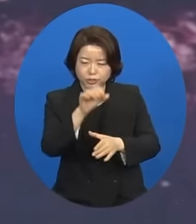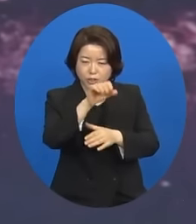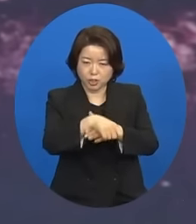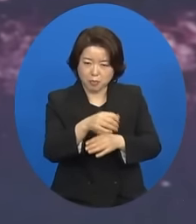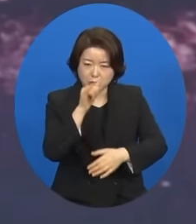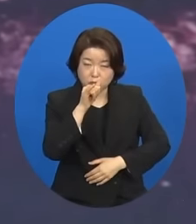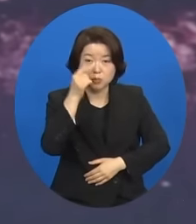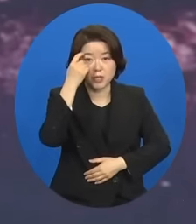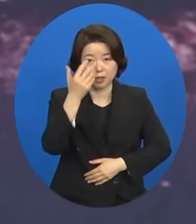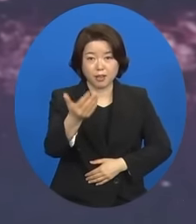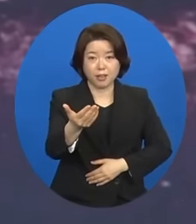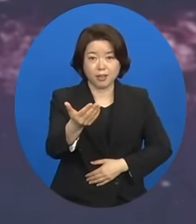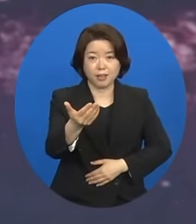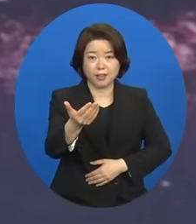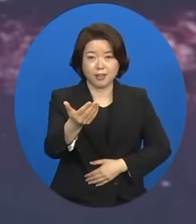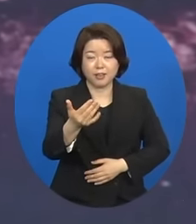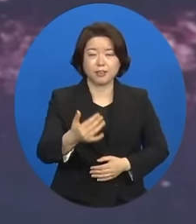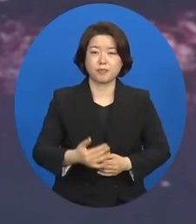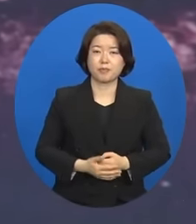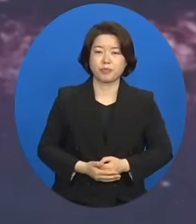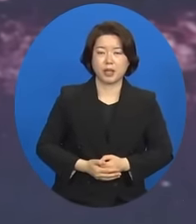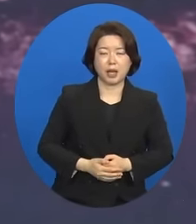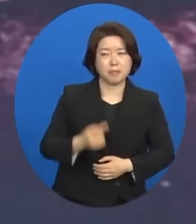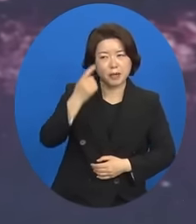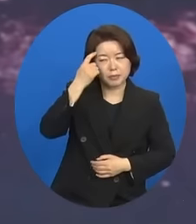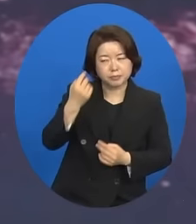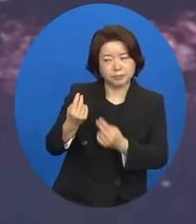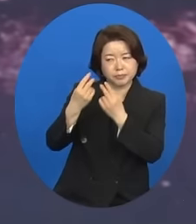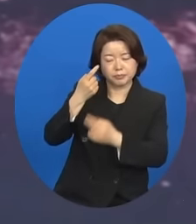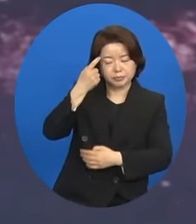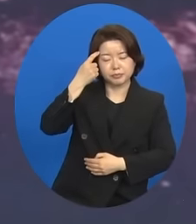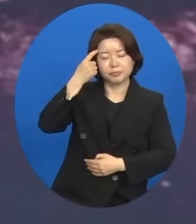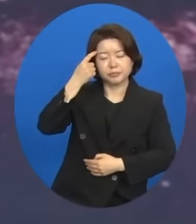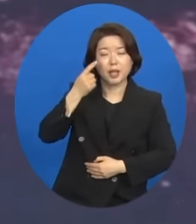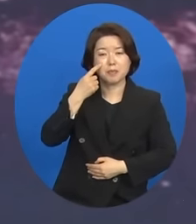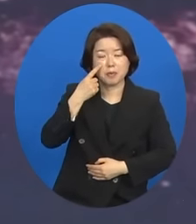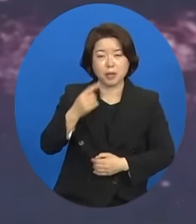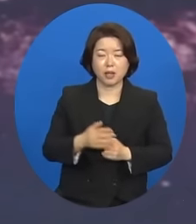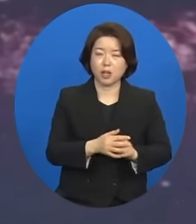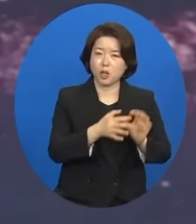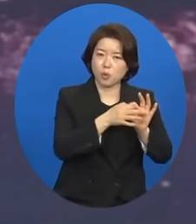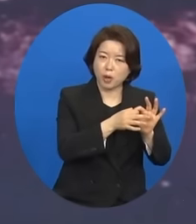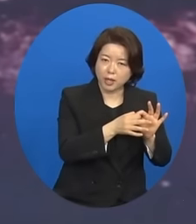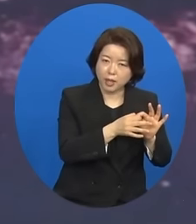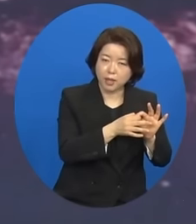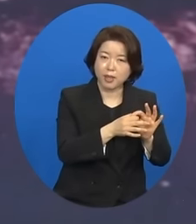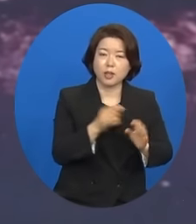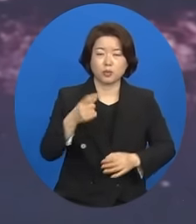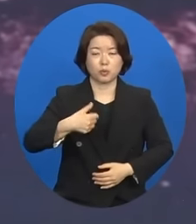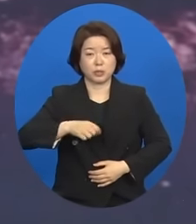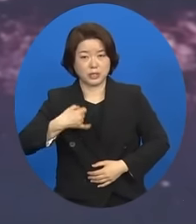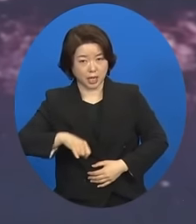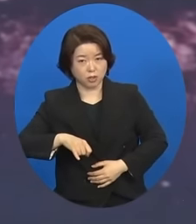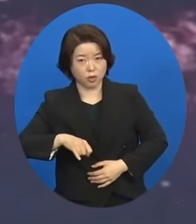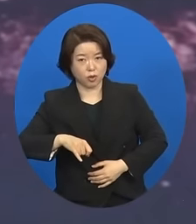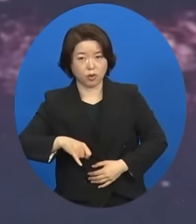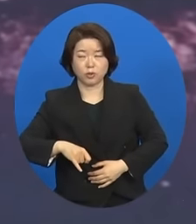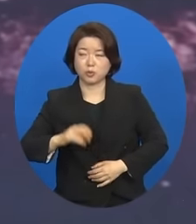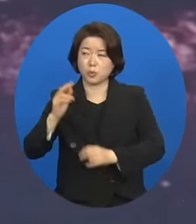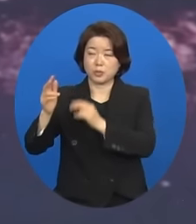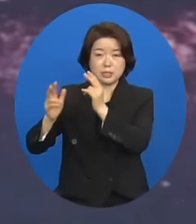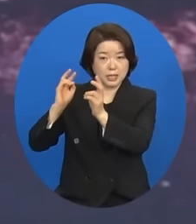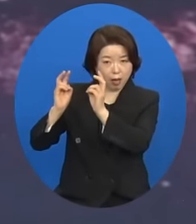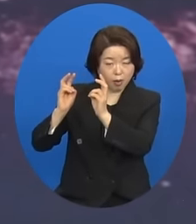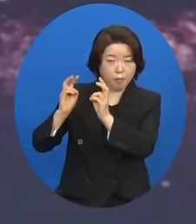있으십니까 한번 그것들을 떠올려 보시기 바랍니다 관계나 여러분들의 자녀나 그